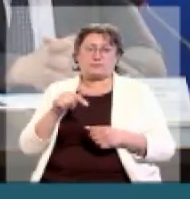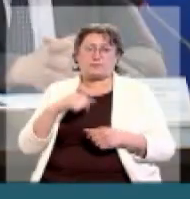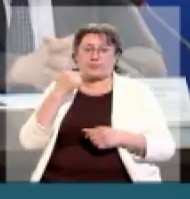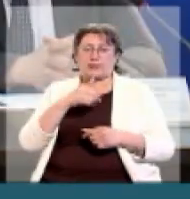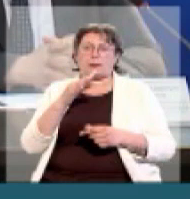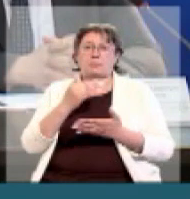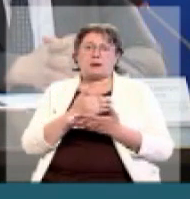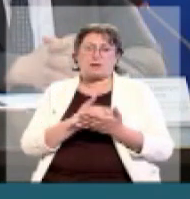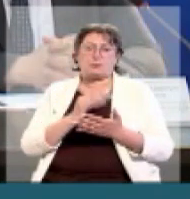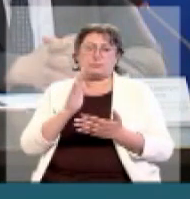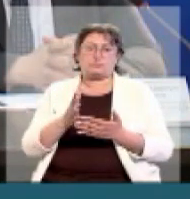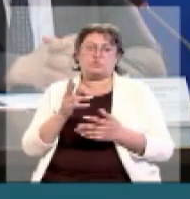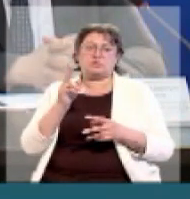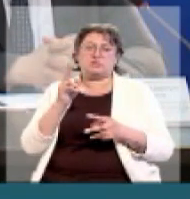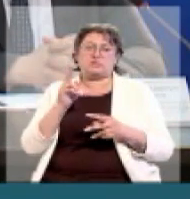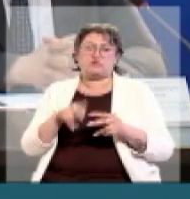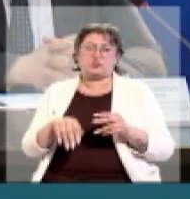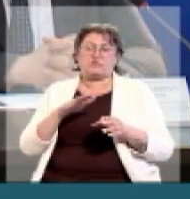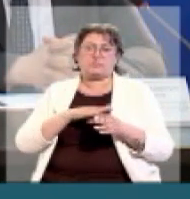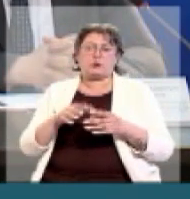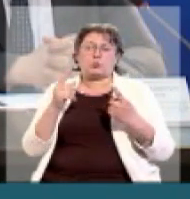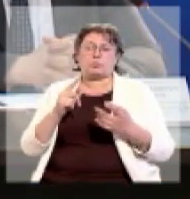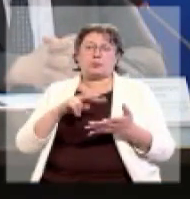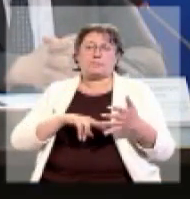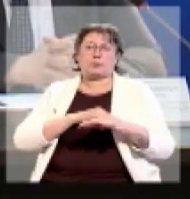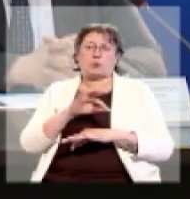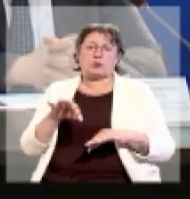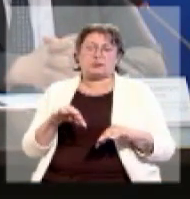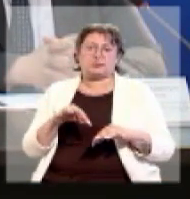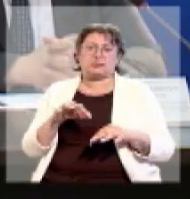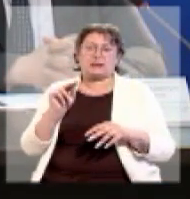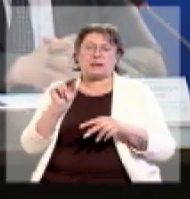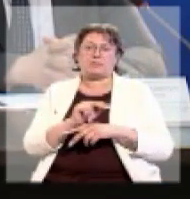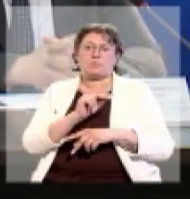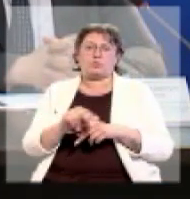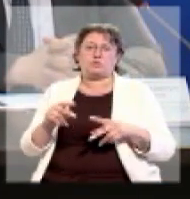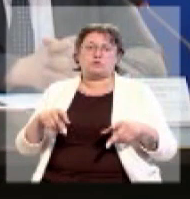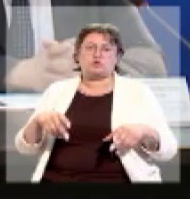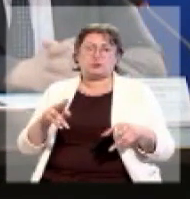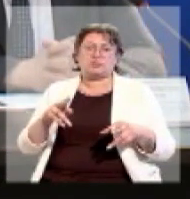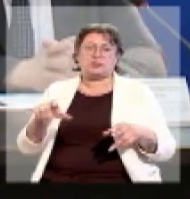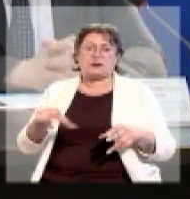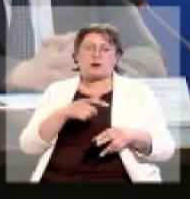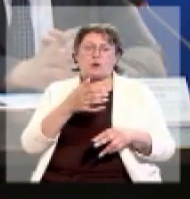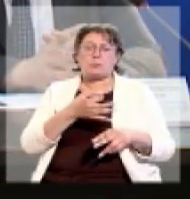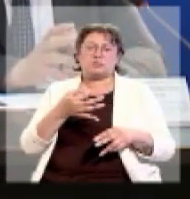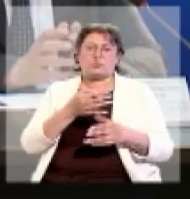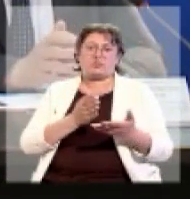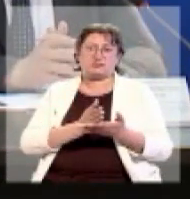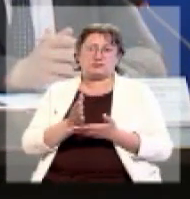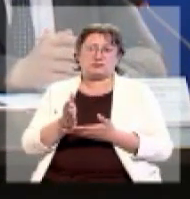в рамках программы будет завершена реализация крупного проекта реконструкция участка автомобильной дороги областного